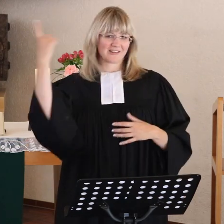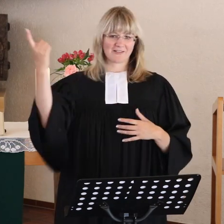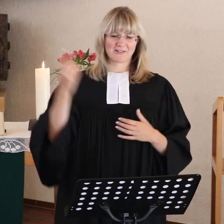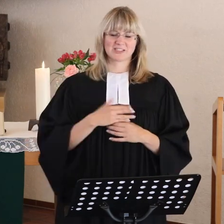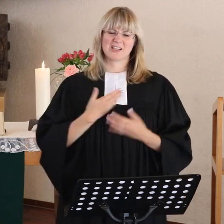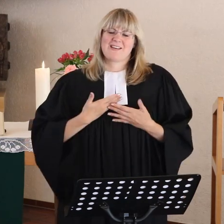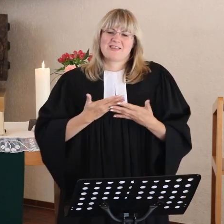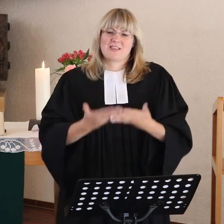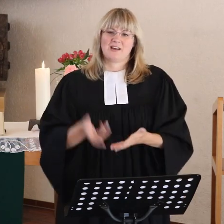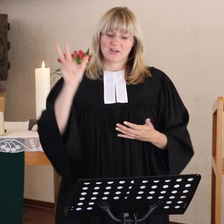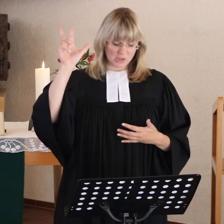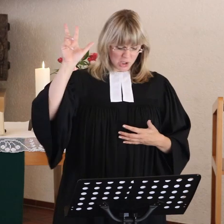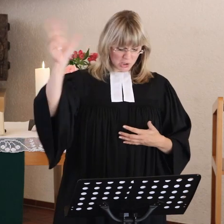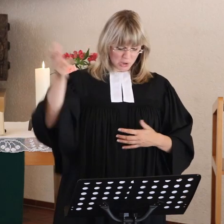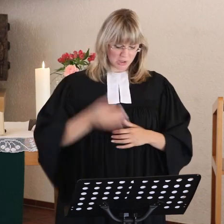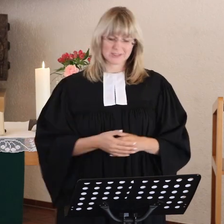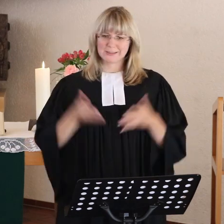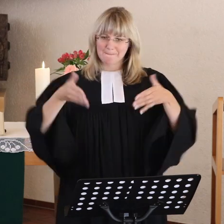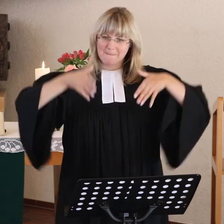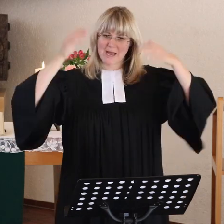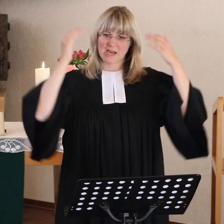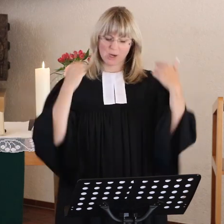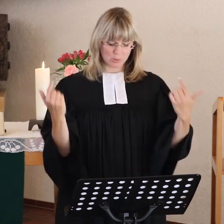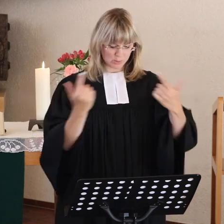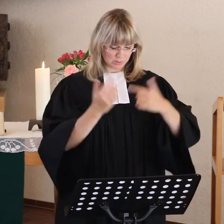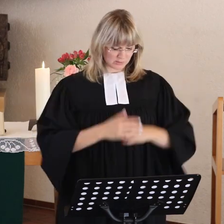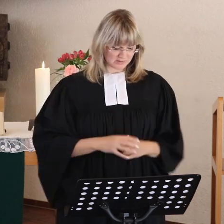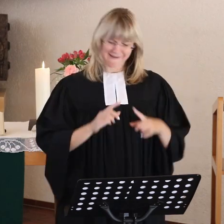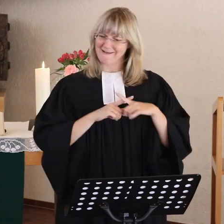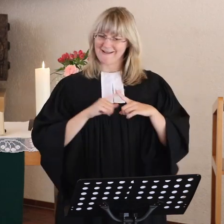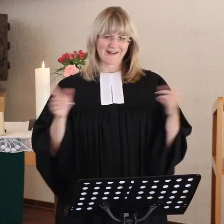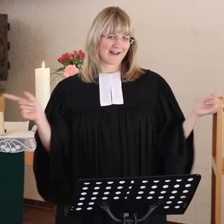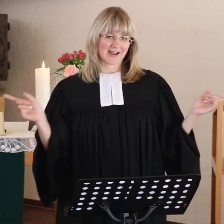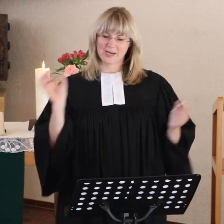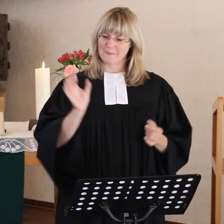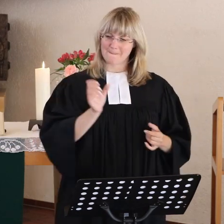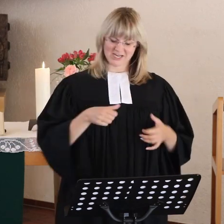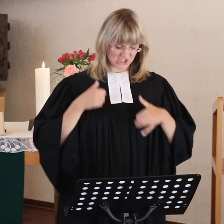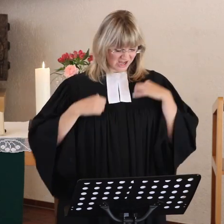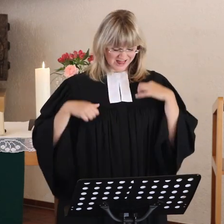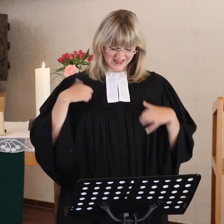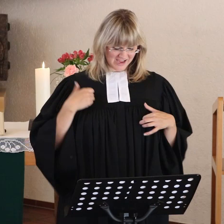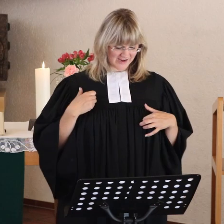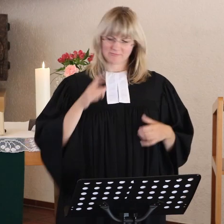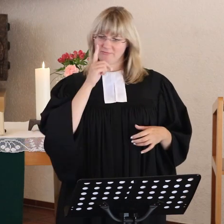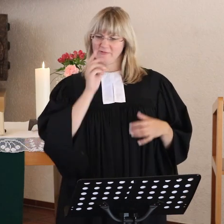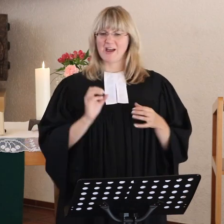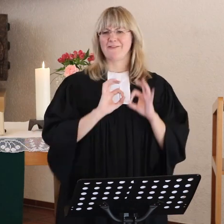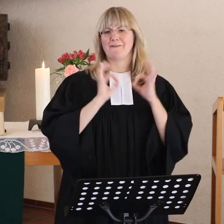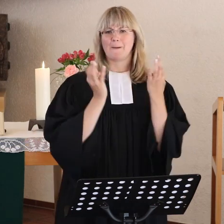Gemeinde. Niemand von ihnen musste Not leiden. Wer Grundstücke oder Gebäude